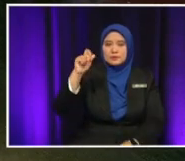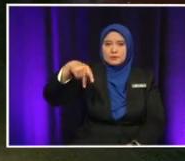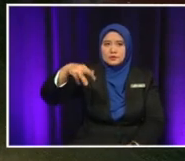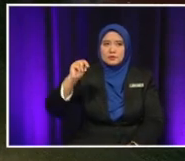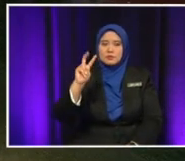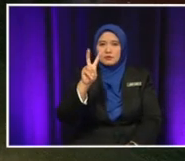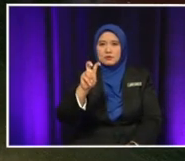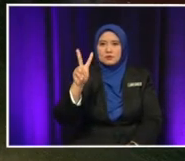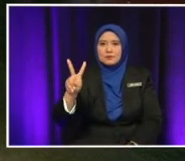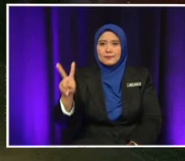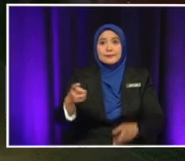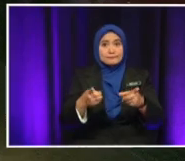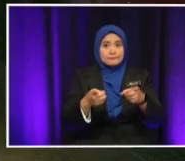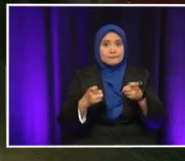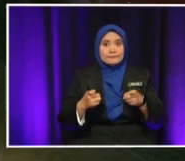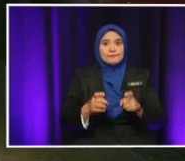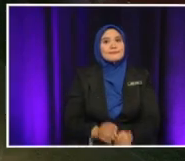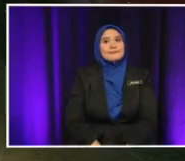2022 pecutan